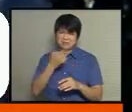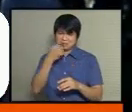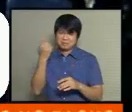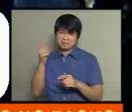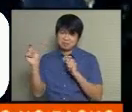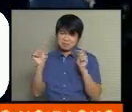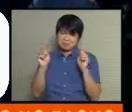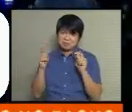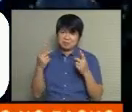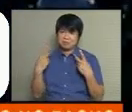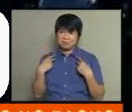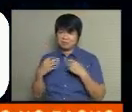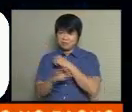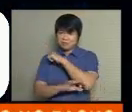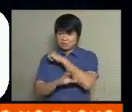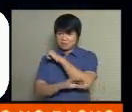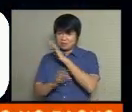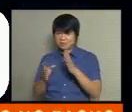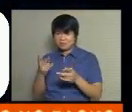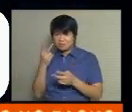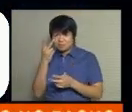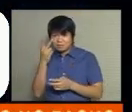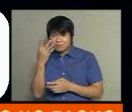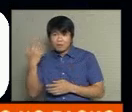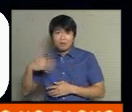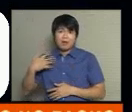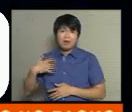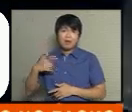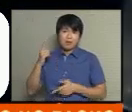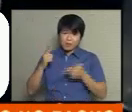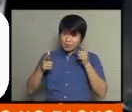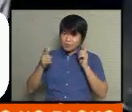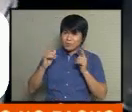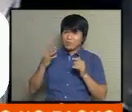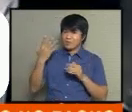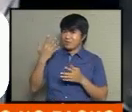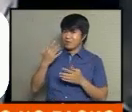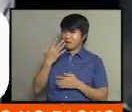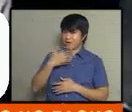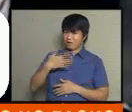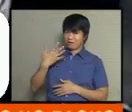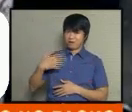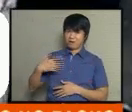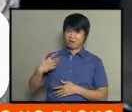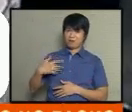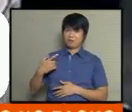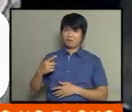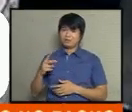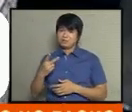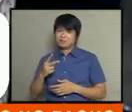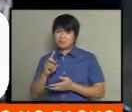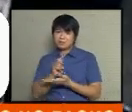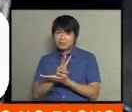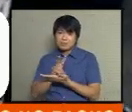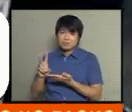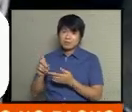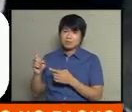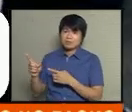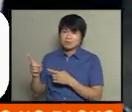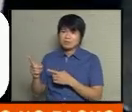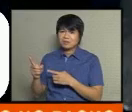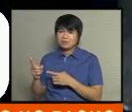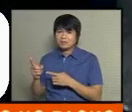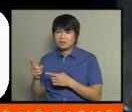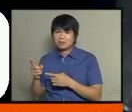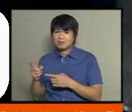mga foreigner din na nabighani sa ganda ng Luneta. This is my second year. Second year. Yeah. So how do you find the Christmas here? Christmas last